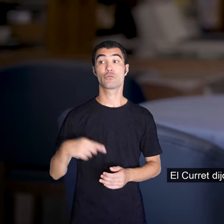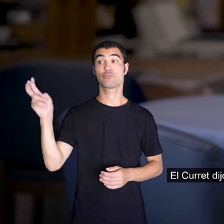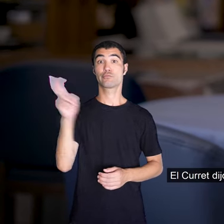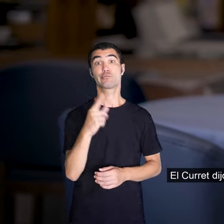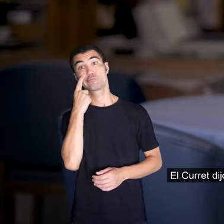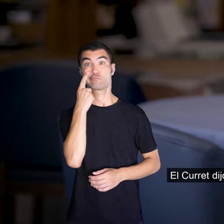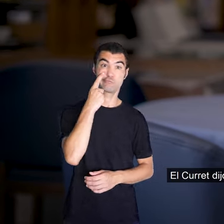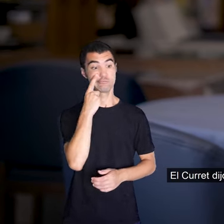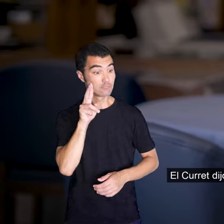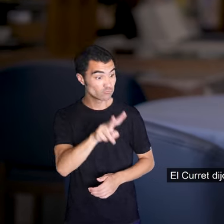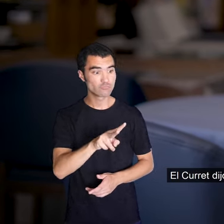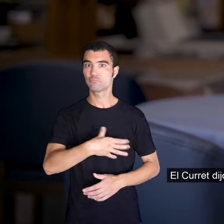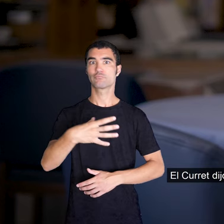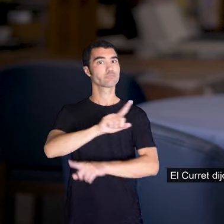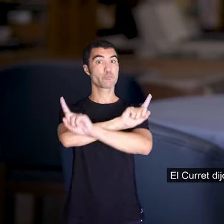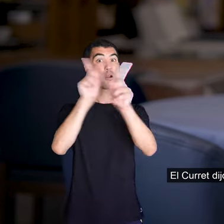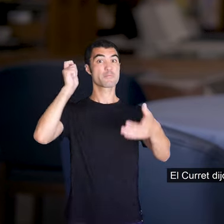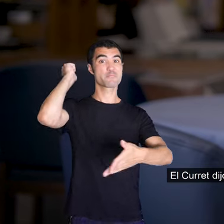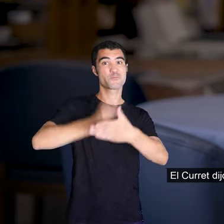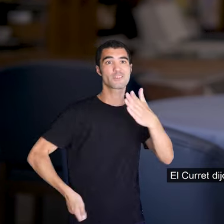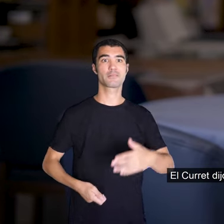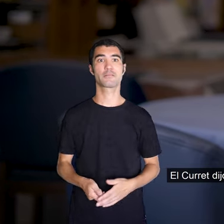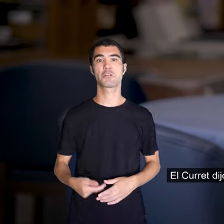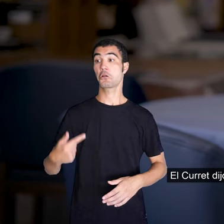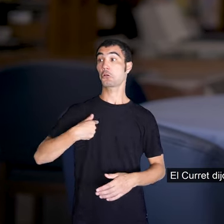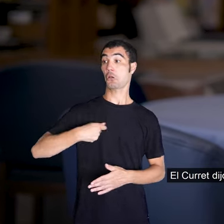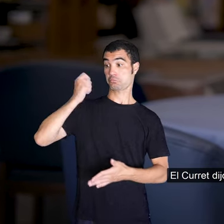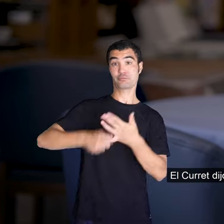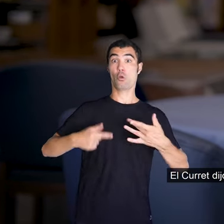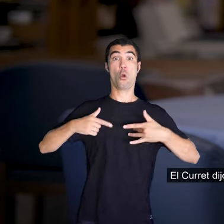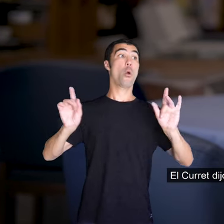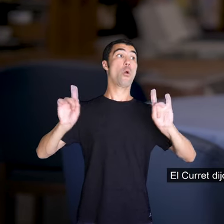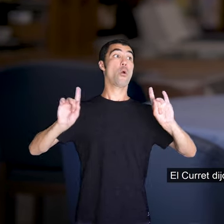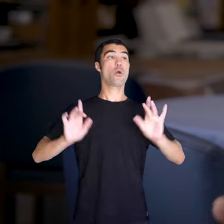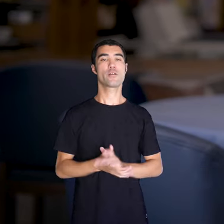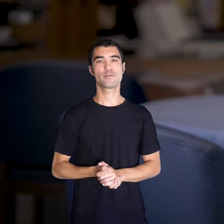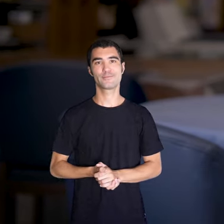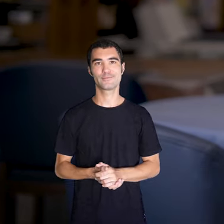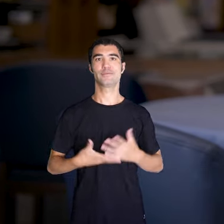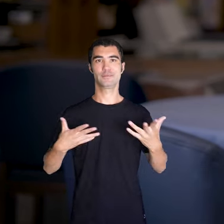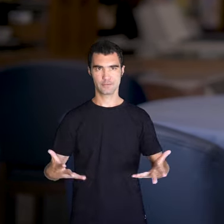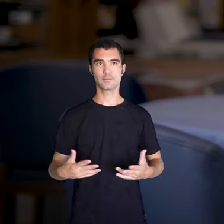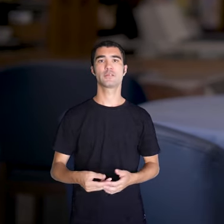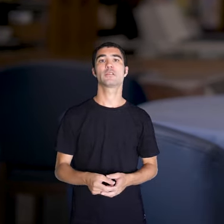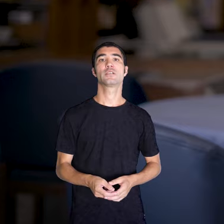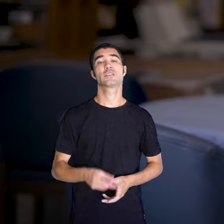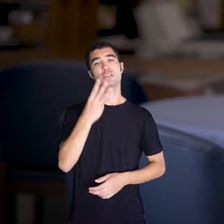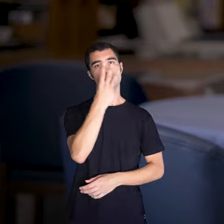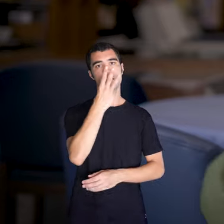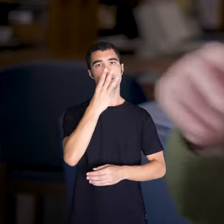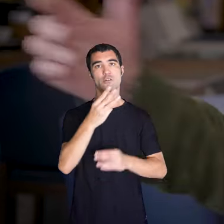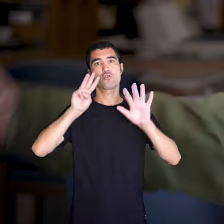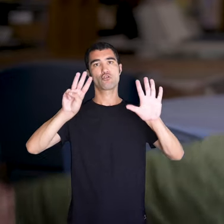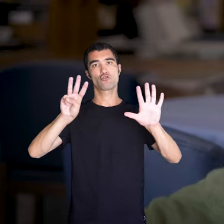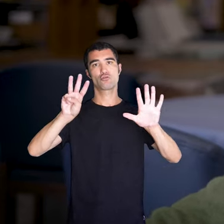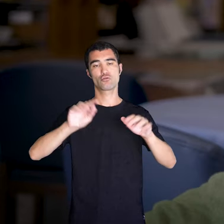i em fotrà un paquet. Dic, i jo no vaig de paquets. Diu, la bufaré de 38, però